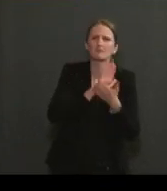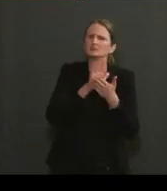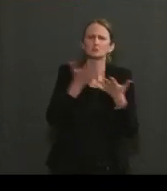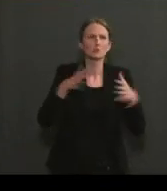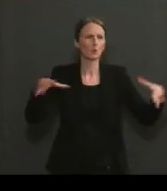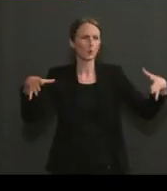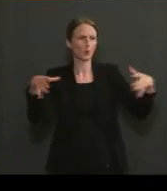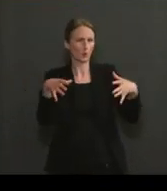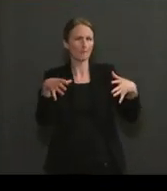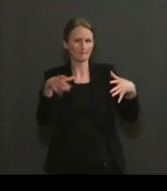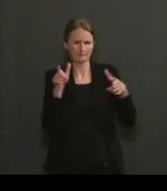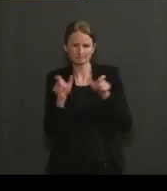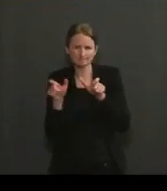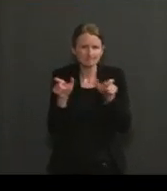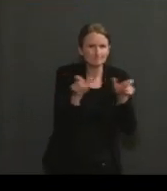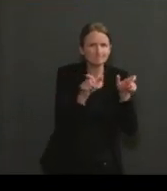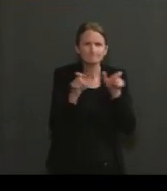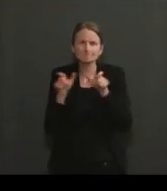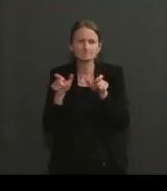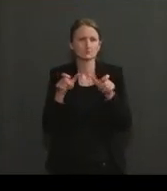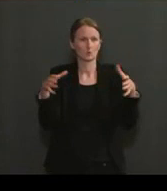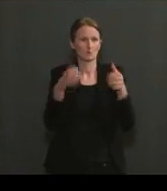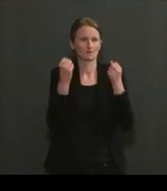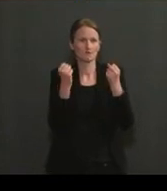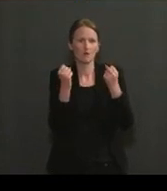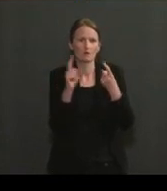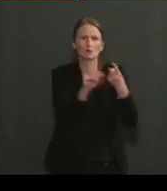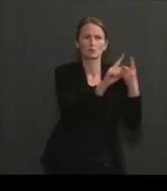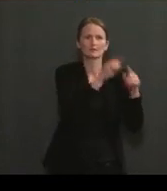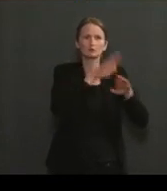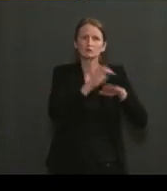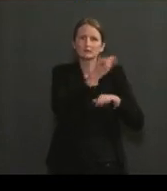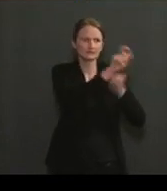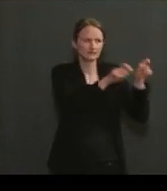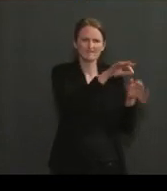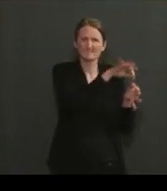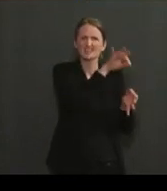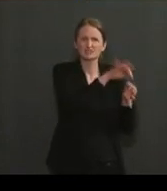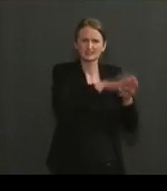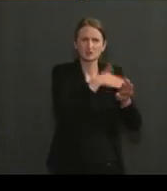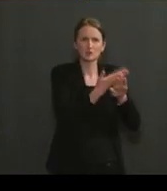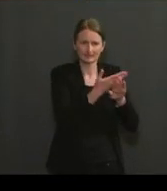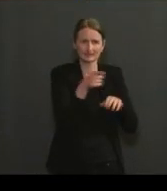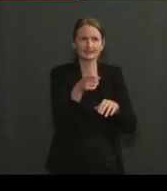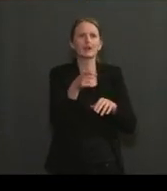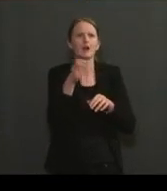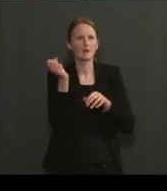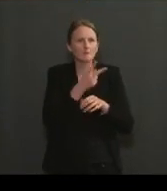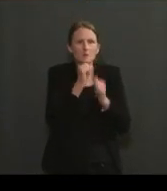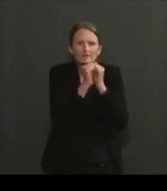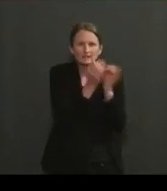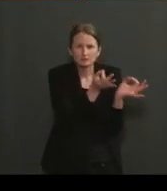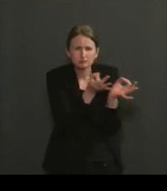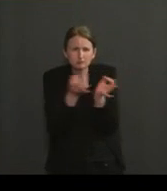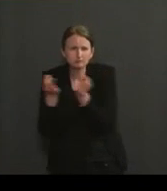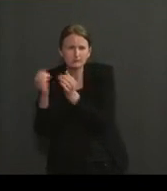à des personnes fragiles. Et tester ainsi, rapidement, fréquemment des personnes pour détecter